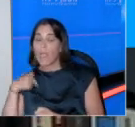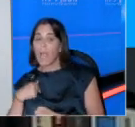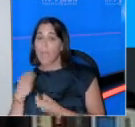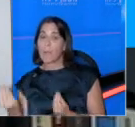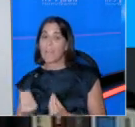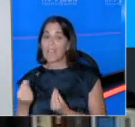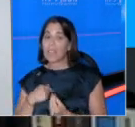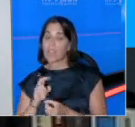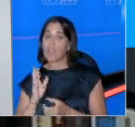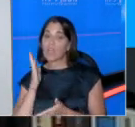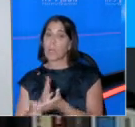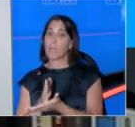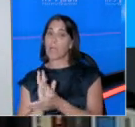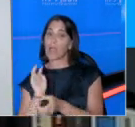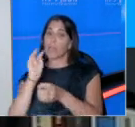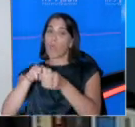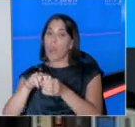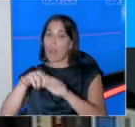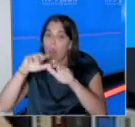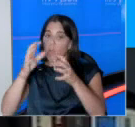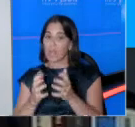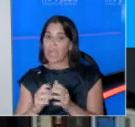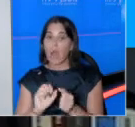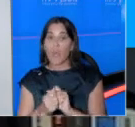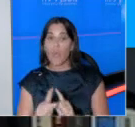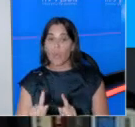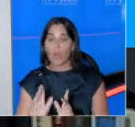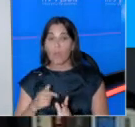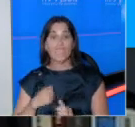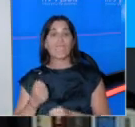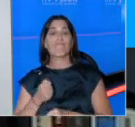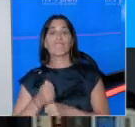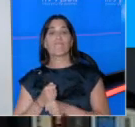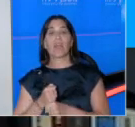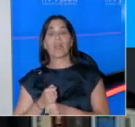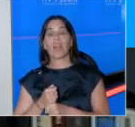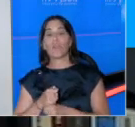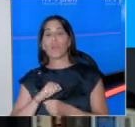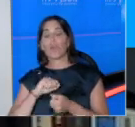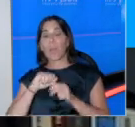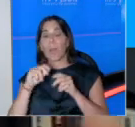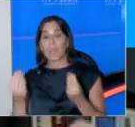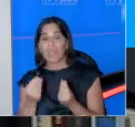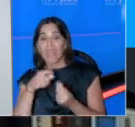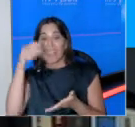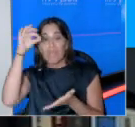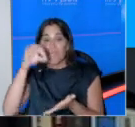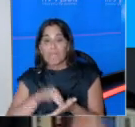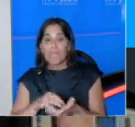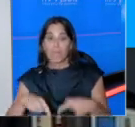היא עולה למונדיאל או לא. ומה לעשות, המשחק הזה נקבע ביום האשורה. יום האשורה זה יום